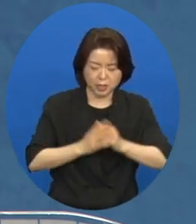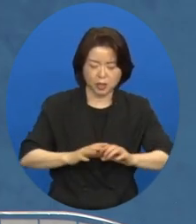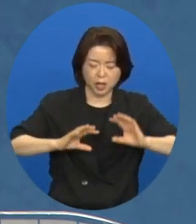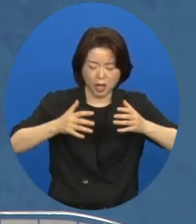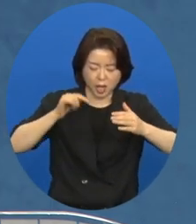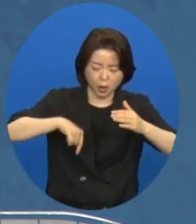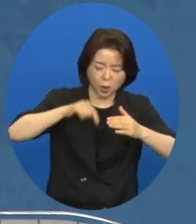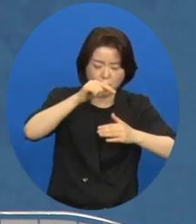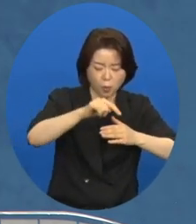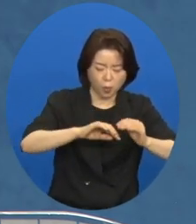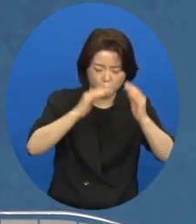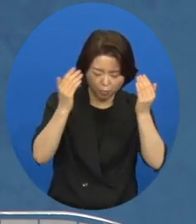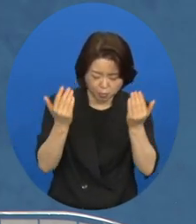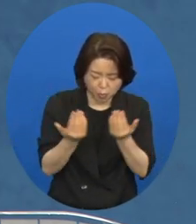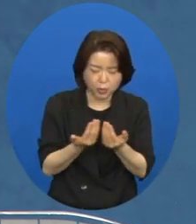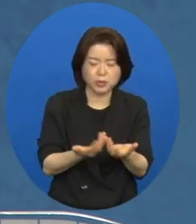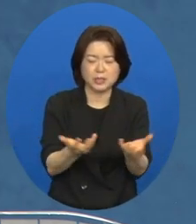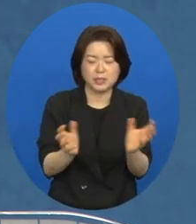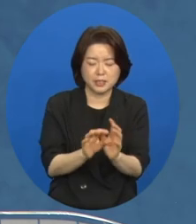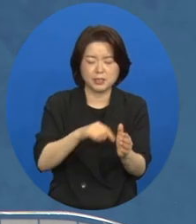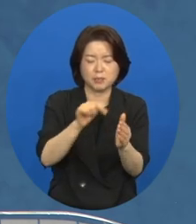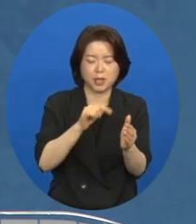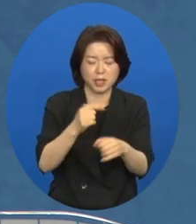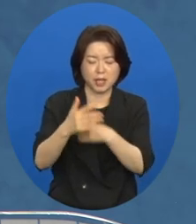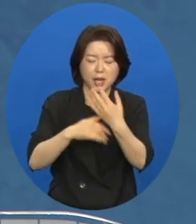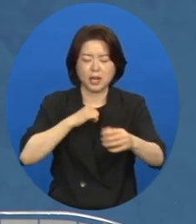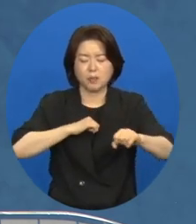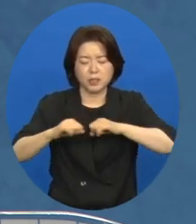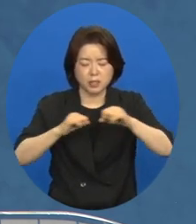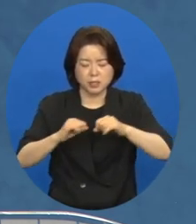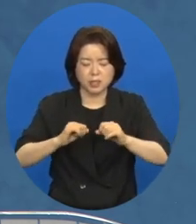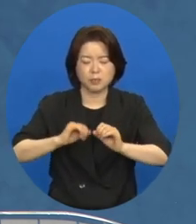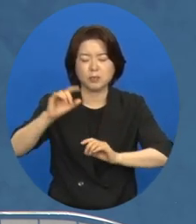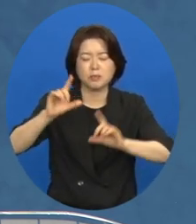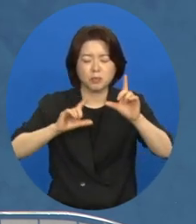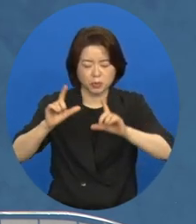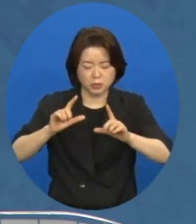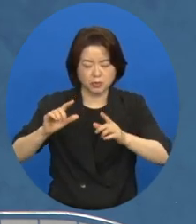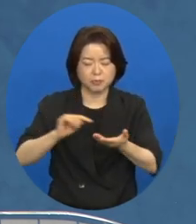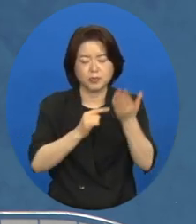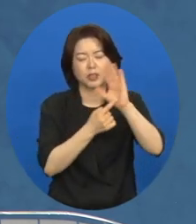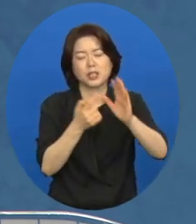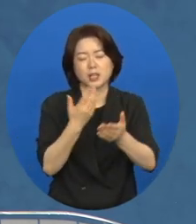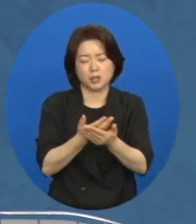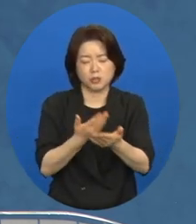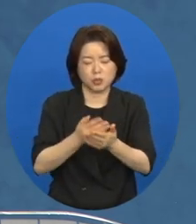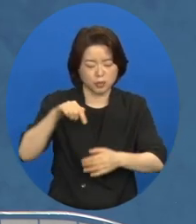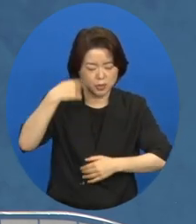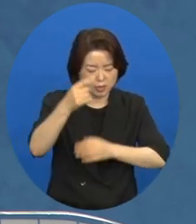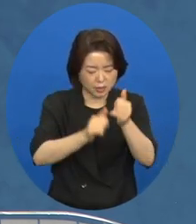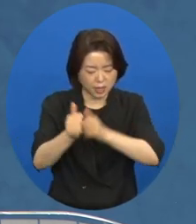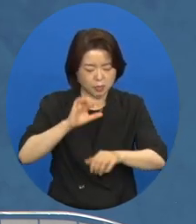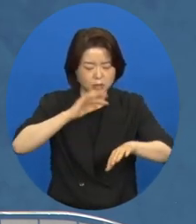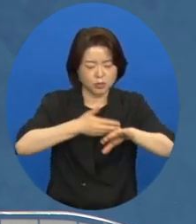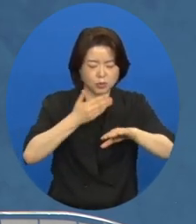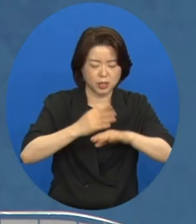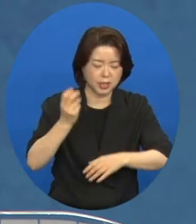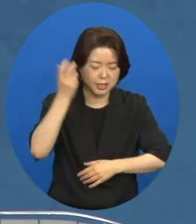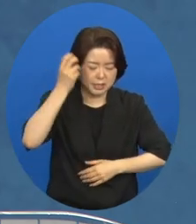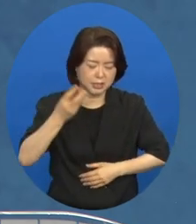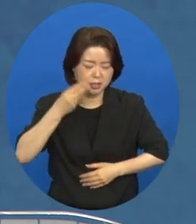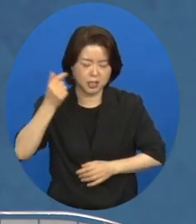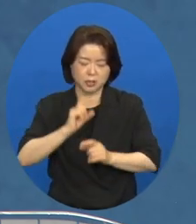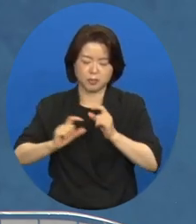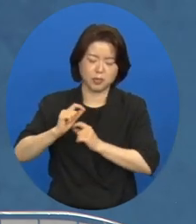국내로 해외로 간 모든 팀 안에 하나님이 역사하신 흔적이 있게 하여 주시고, 우리 다음 세대 수련회에 주의 성령의 기름을